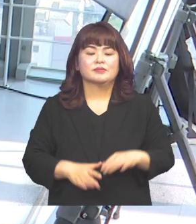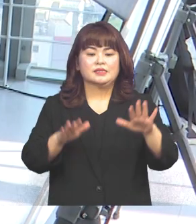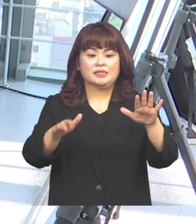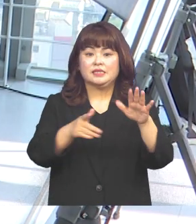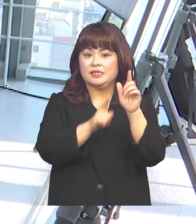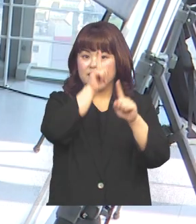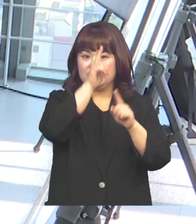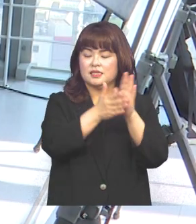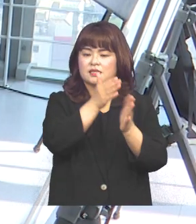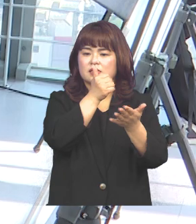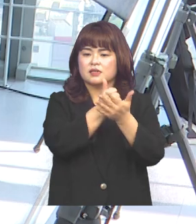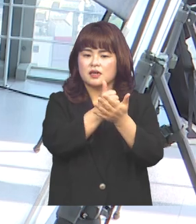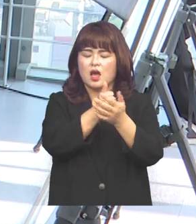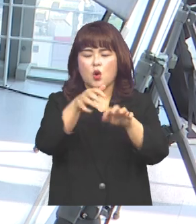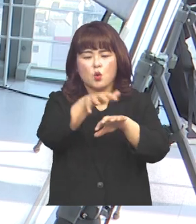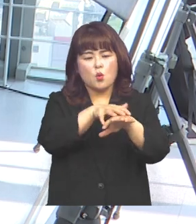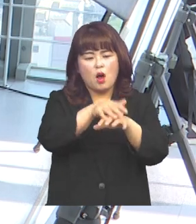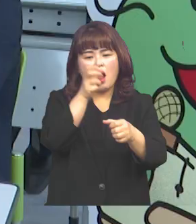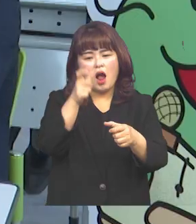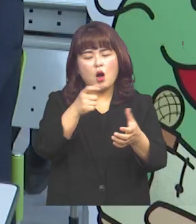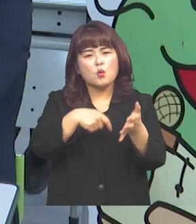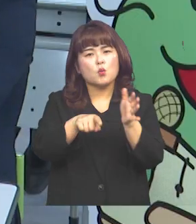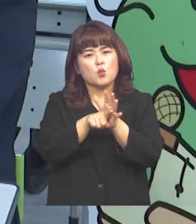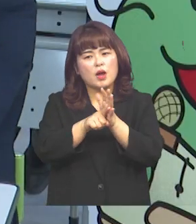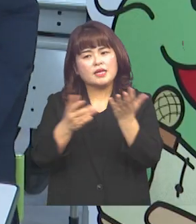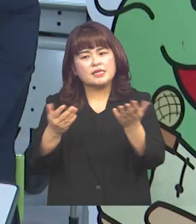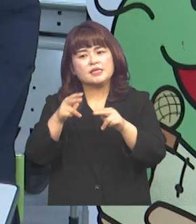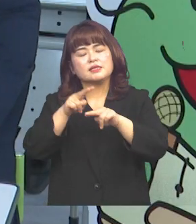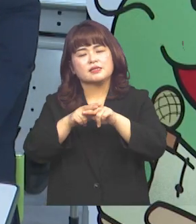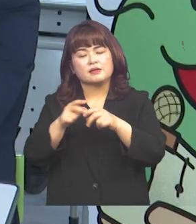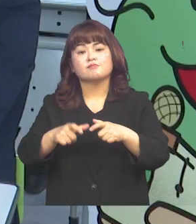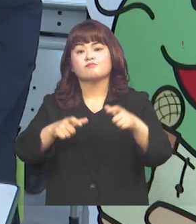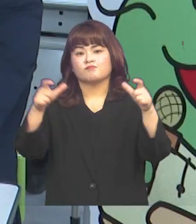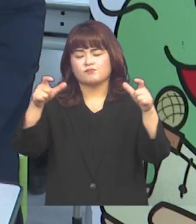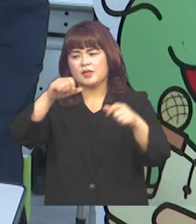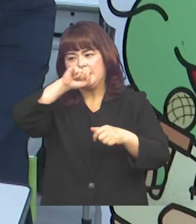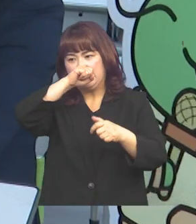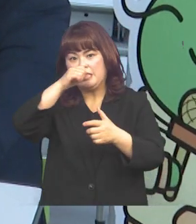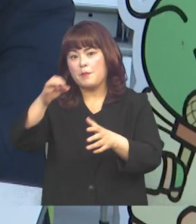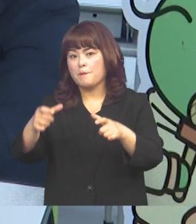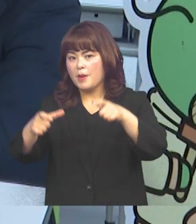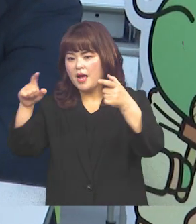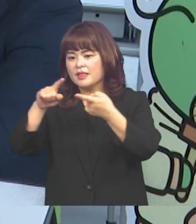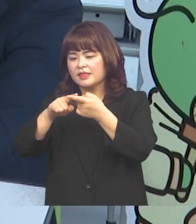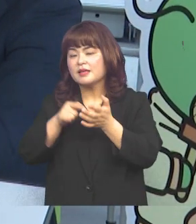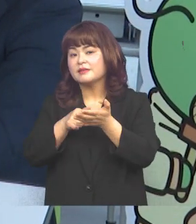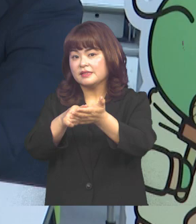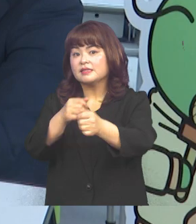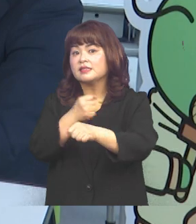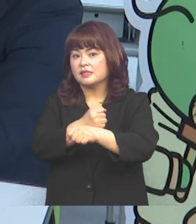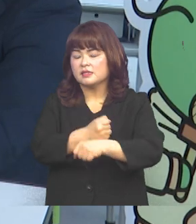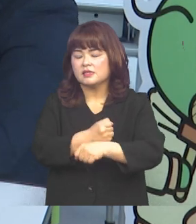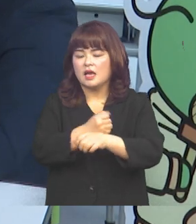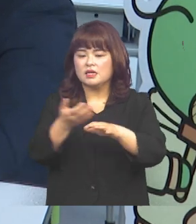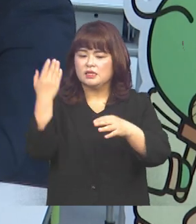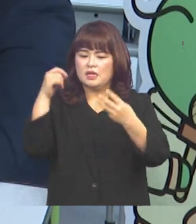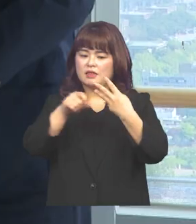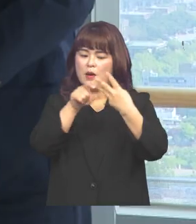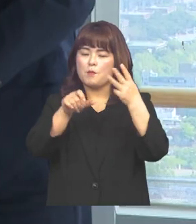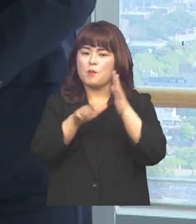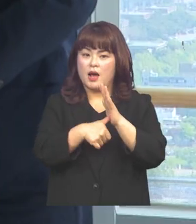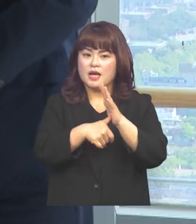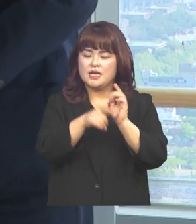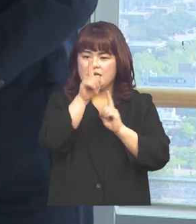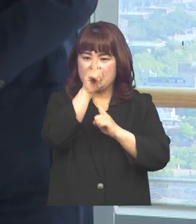이 시장은 자치 조직권 강화를 위한 시 기준 인력, 기준 인건비 상향 조정 등을 요청했으며 지난